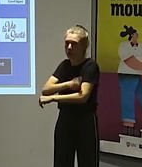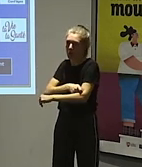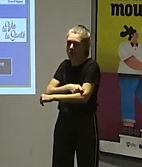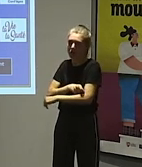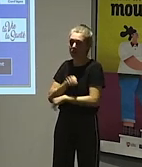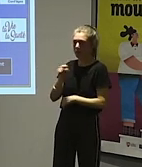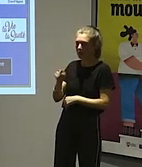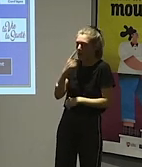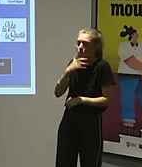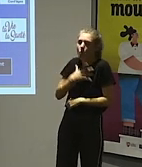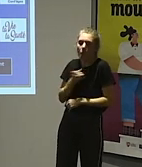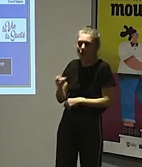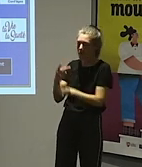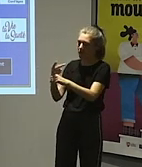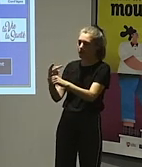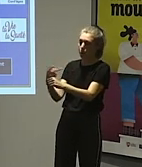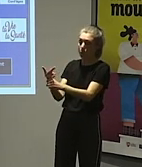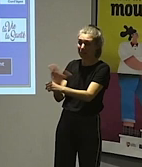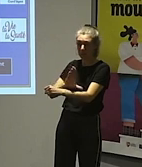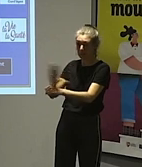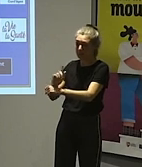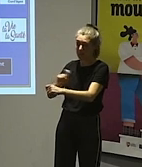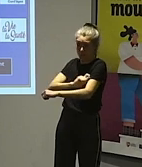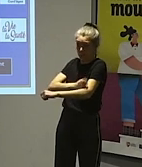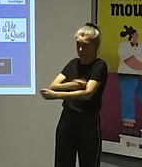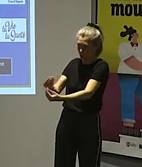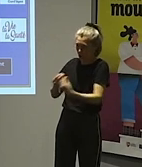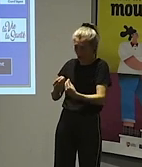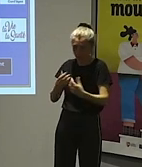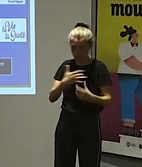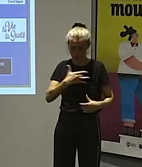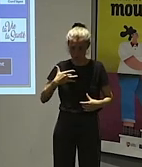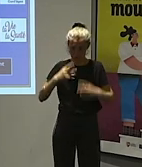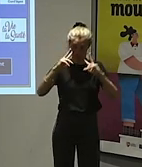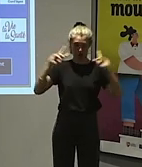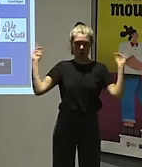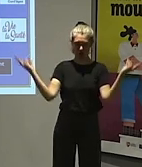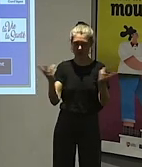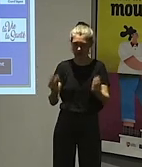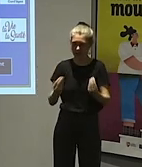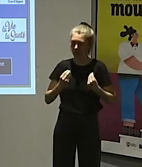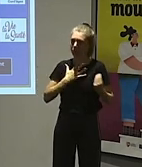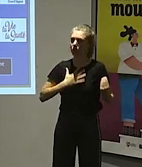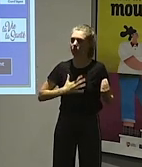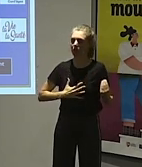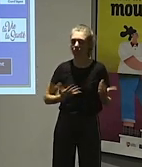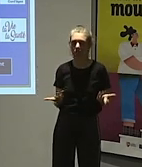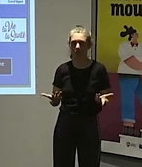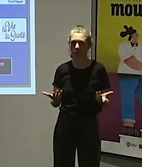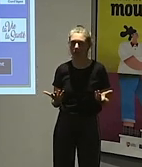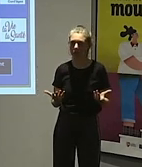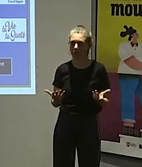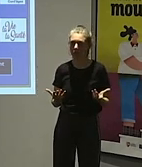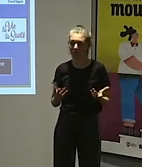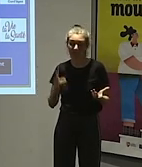pour améliorer les différentes dimensions de la santé. Si on ne l'aborde pas sous l'angle qui est celui que vous